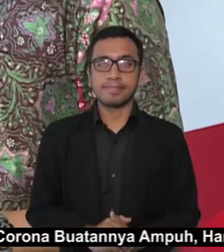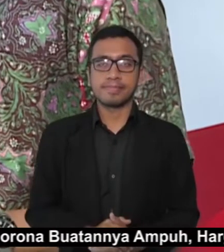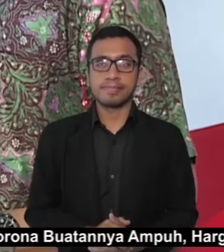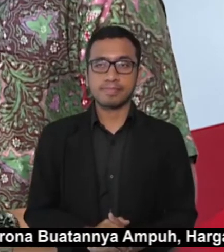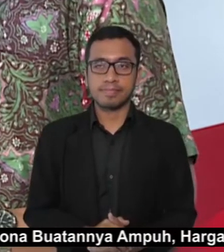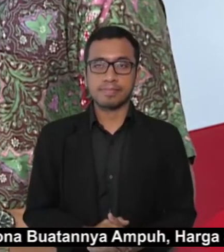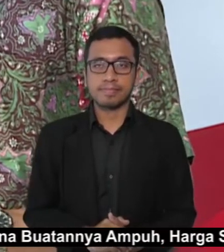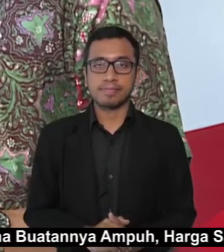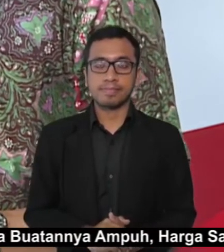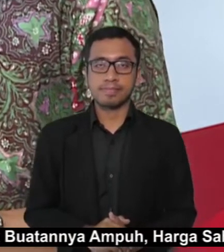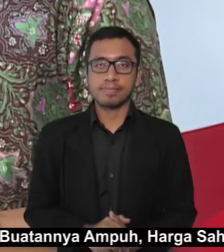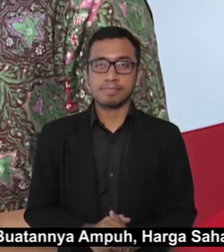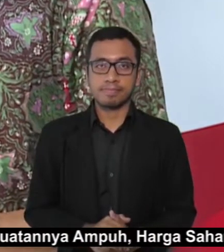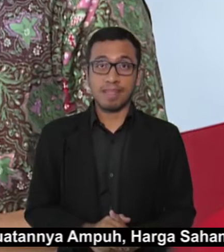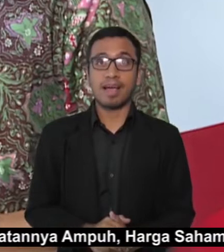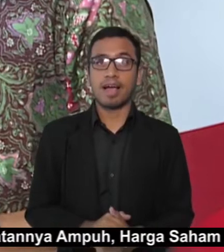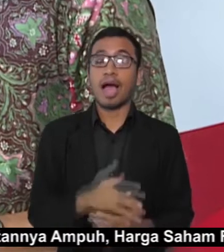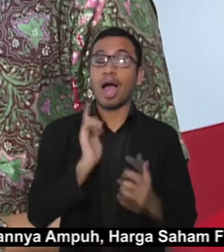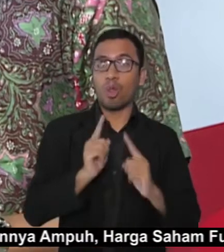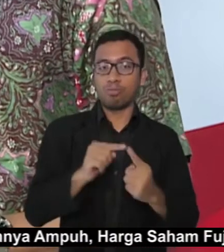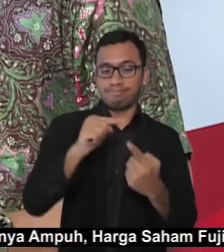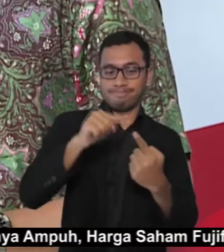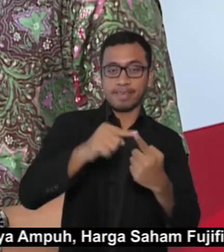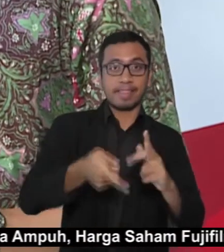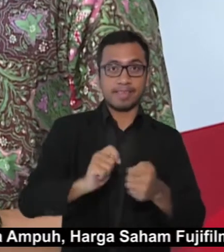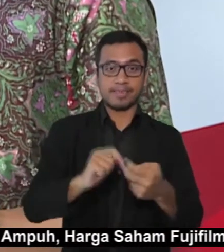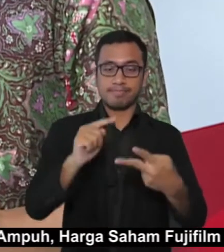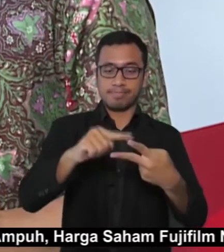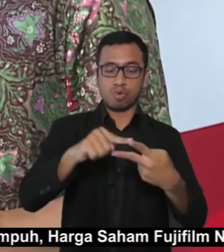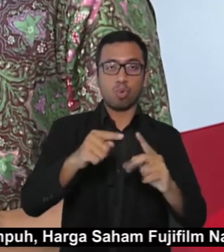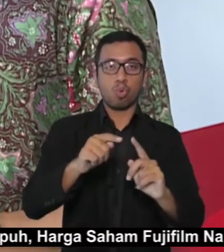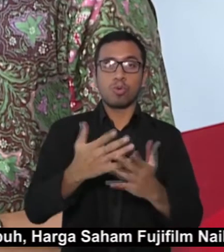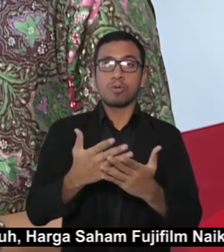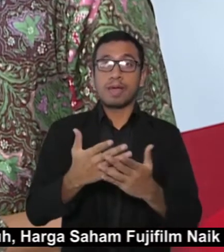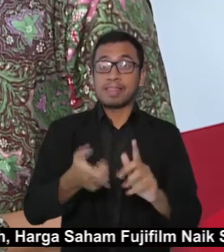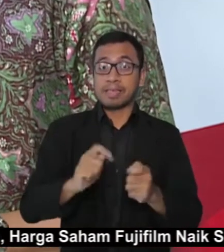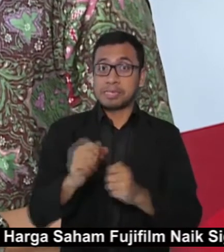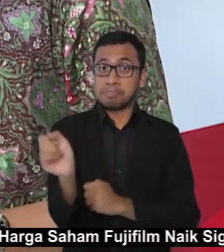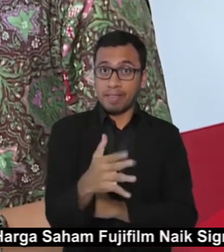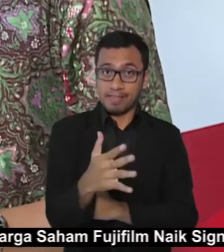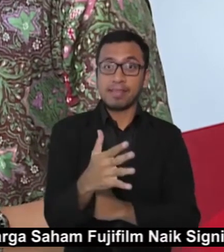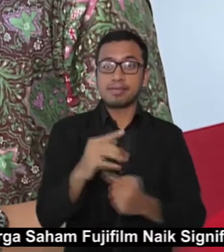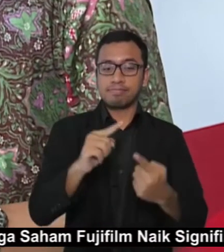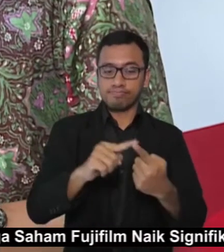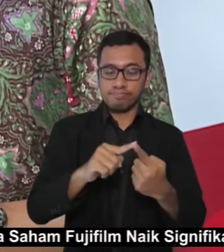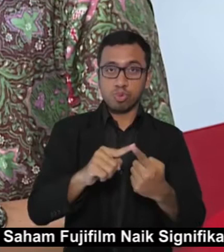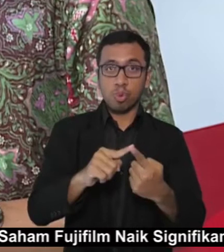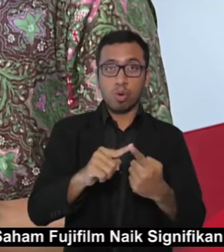antibodi apabila positif maupun bisa hal yang positif maka apabila tidak ada